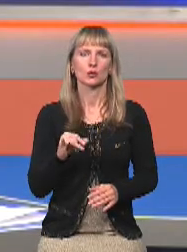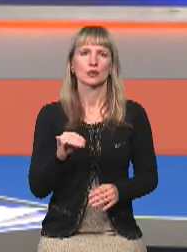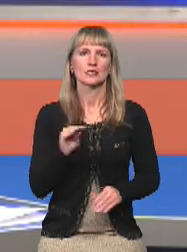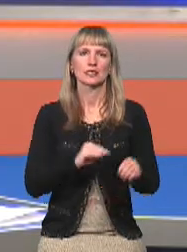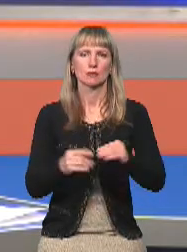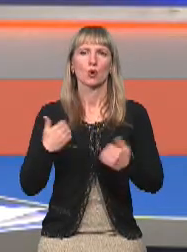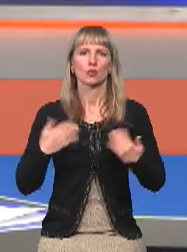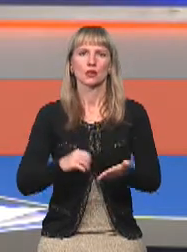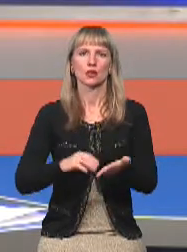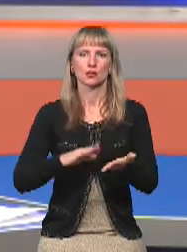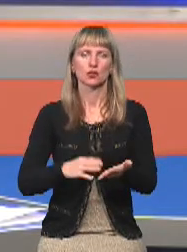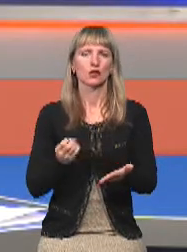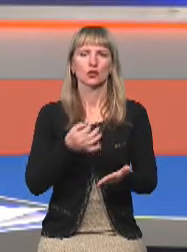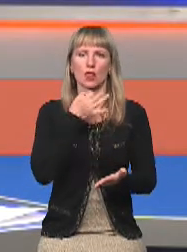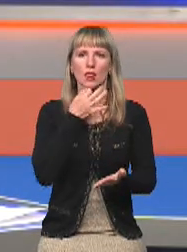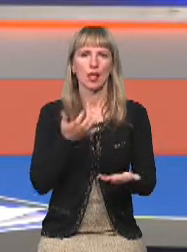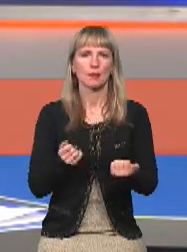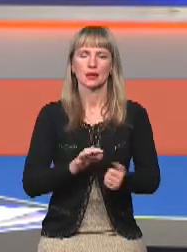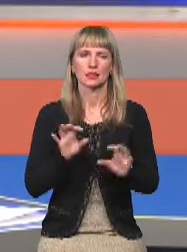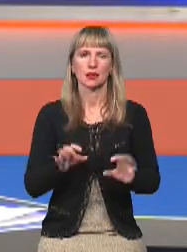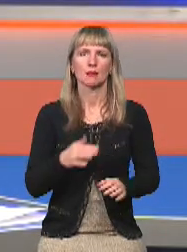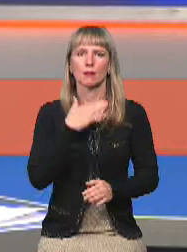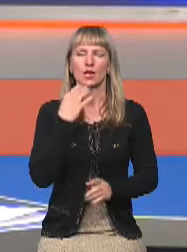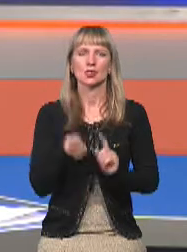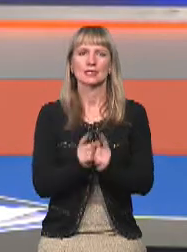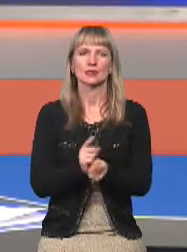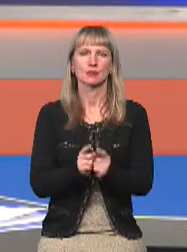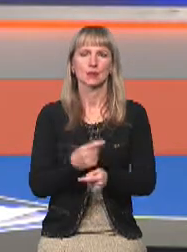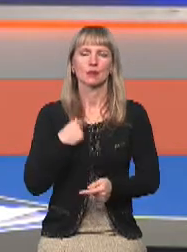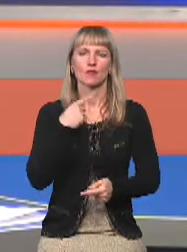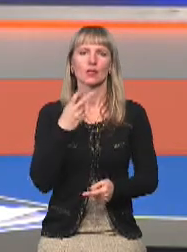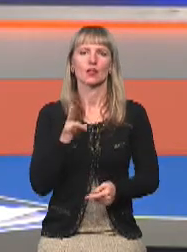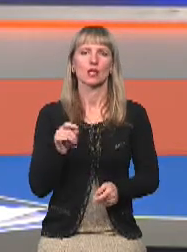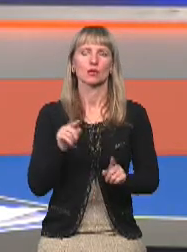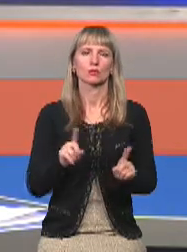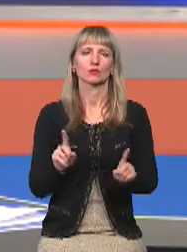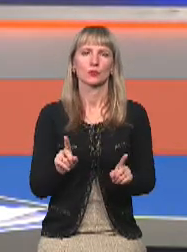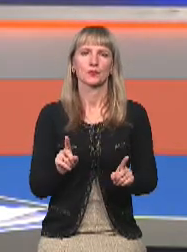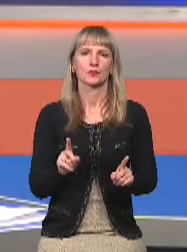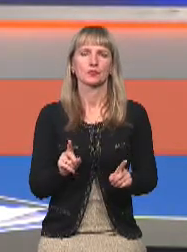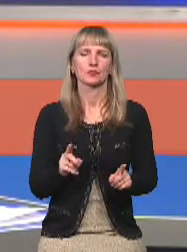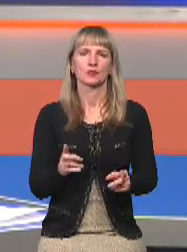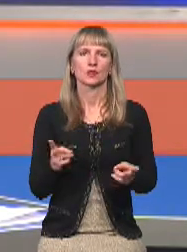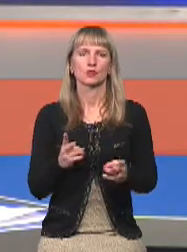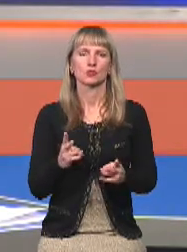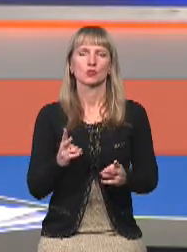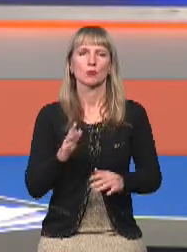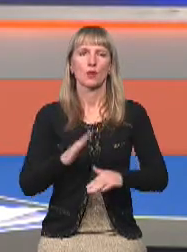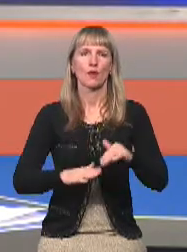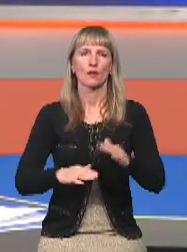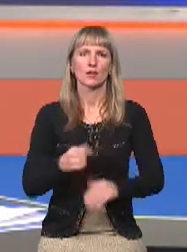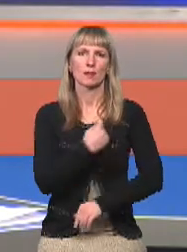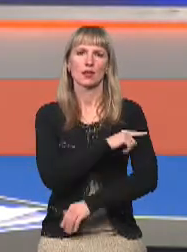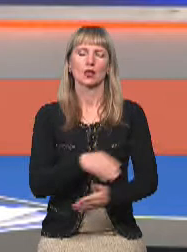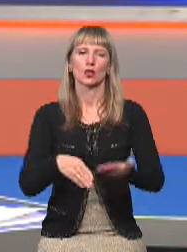Раді України, але ще не прийнятий. Так? Там досить багато змін. Ми наголошували в тому числі і на кваліфікаційні медичні